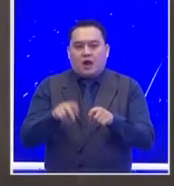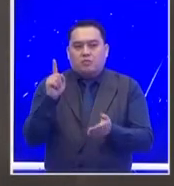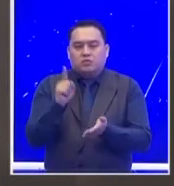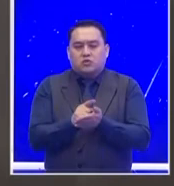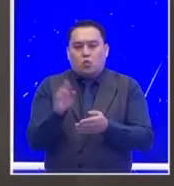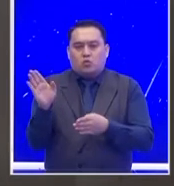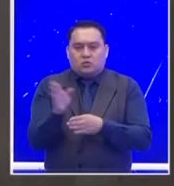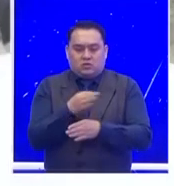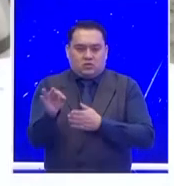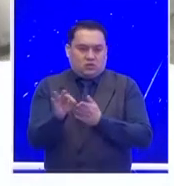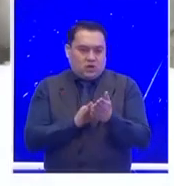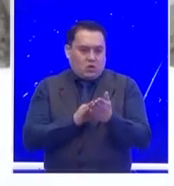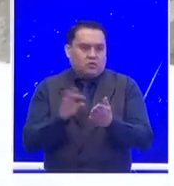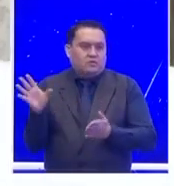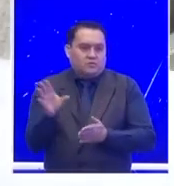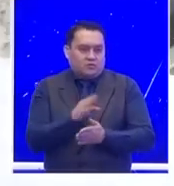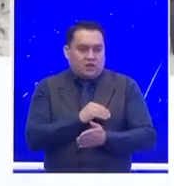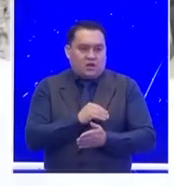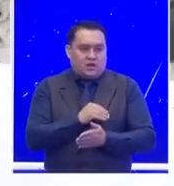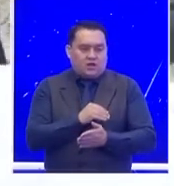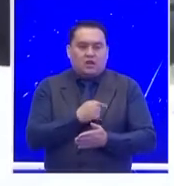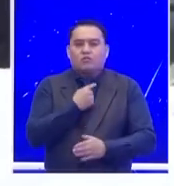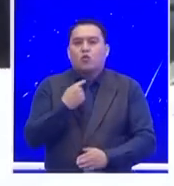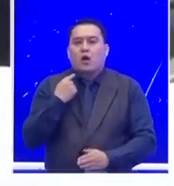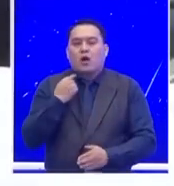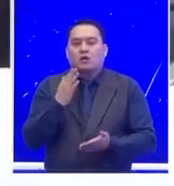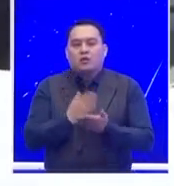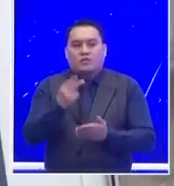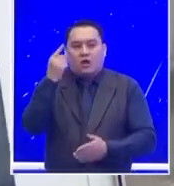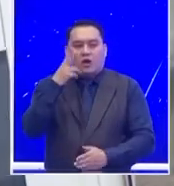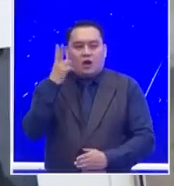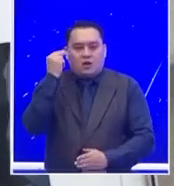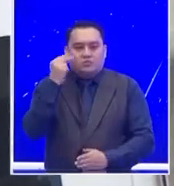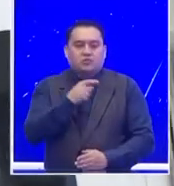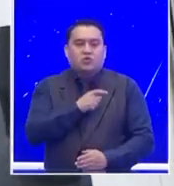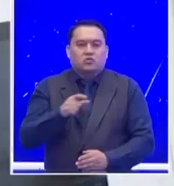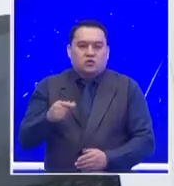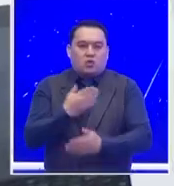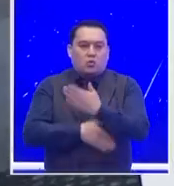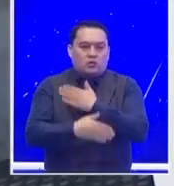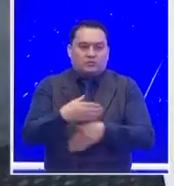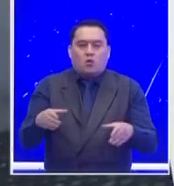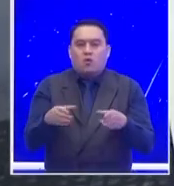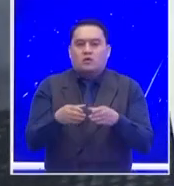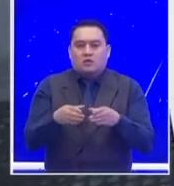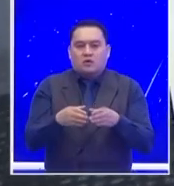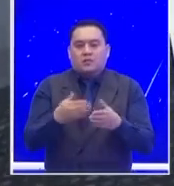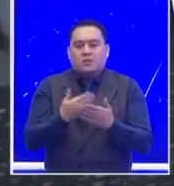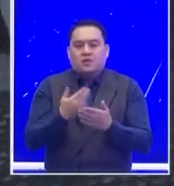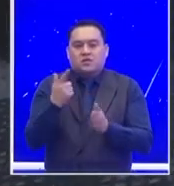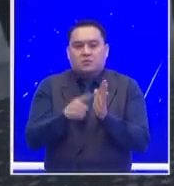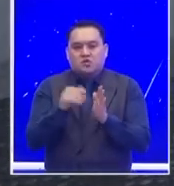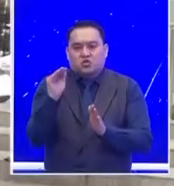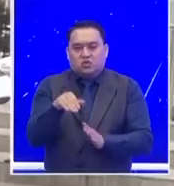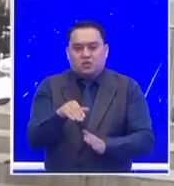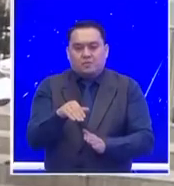обязались устранить в кратчайшие сроки все недочеты. К слову, в Талдыкургане количество людей, относящихся к маломобильным группам населения, около 7